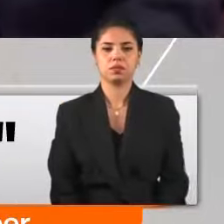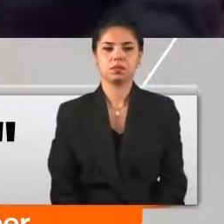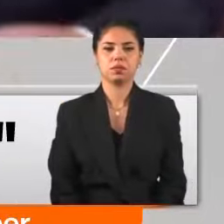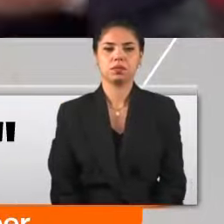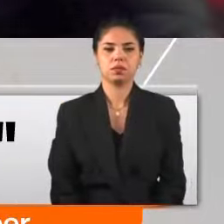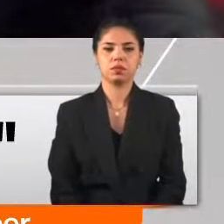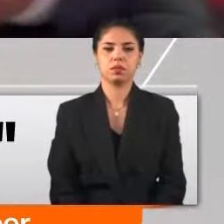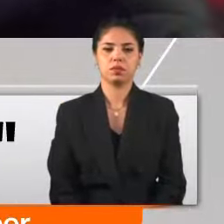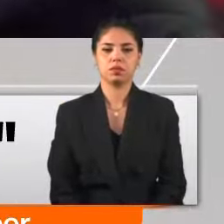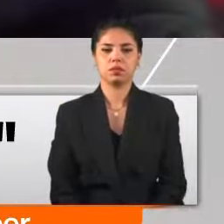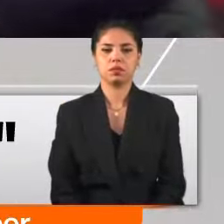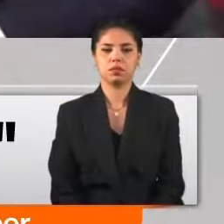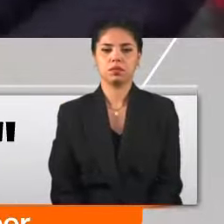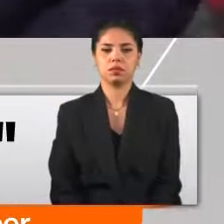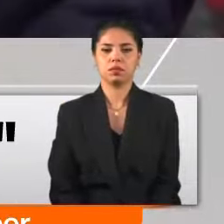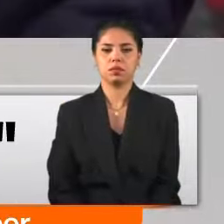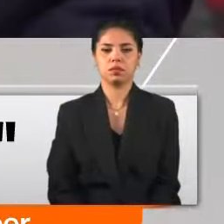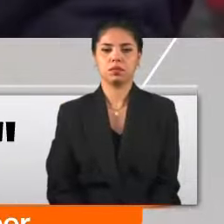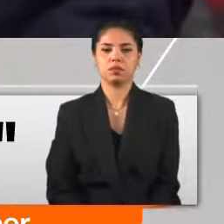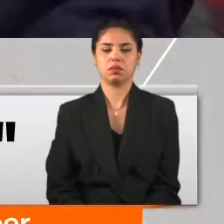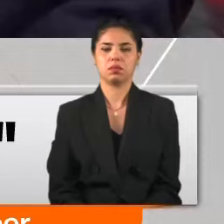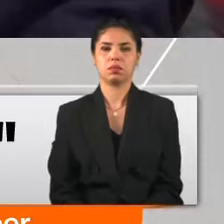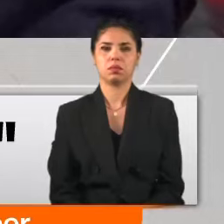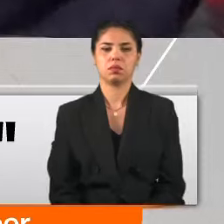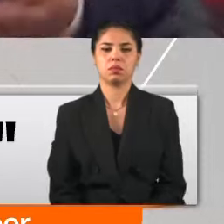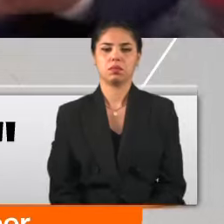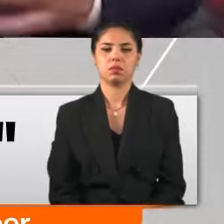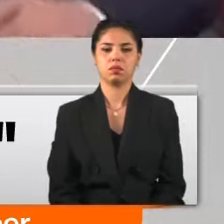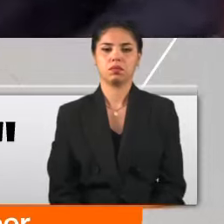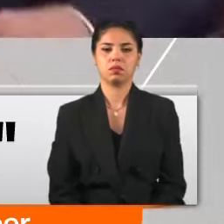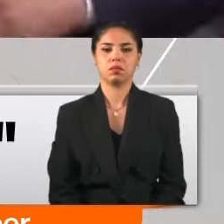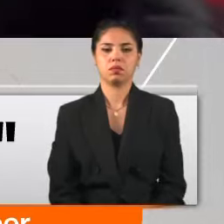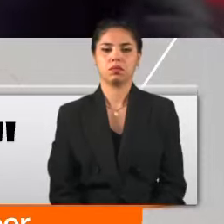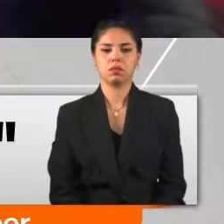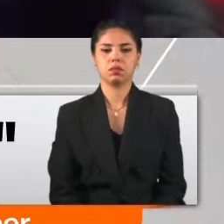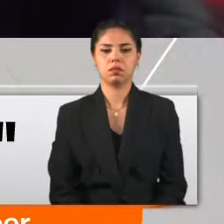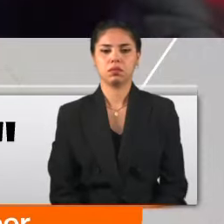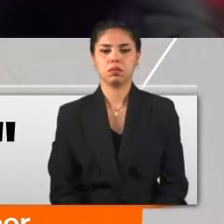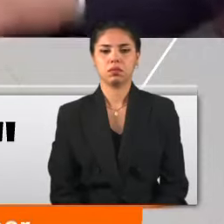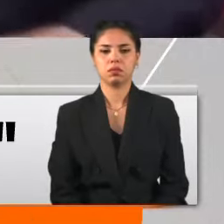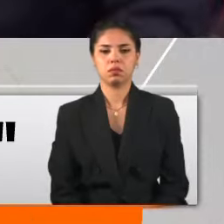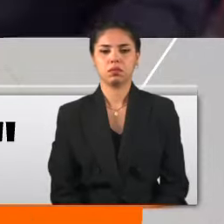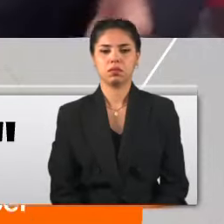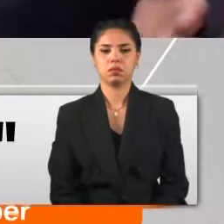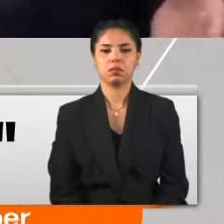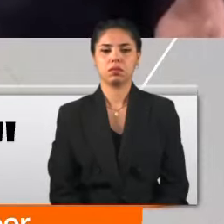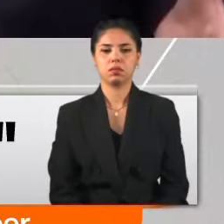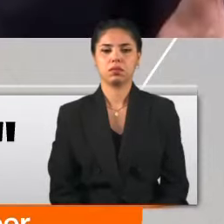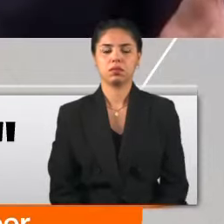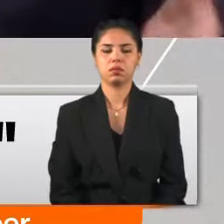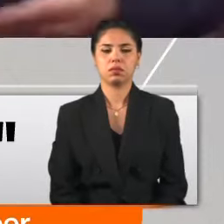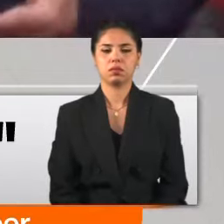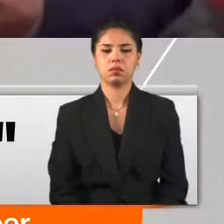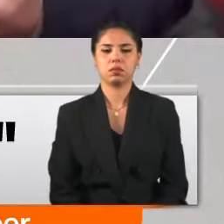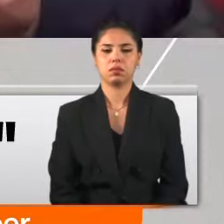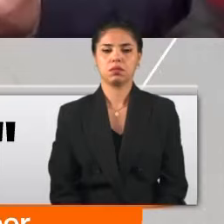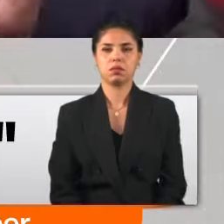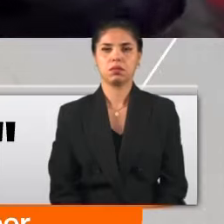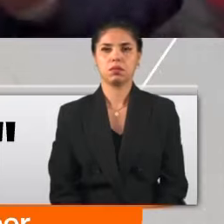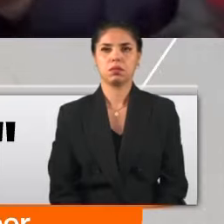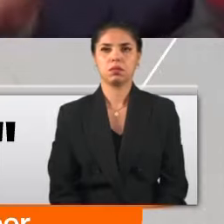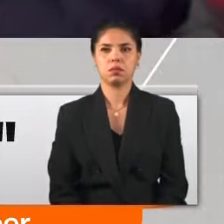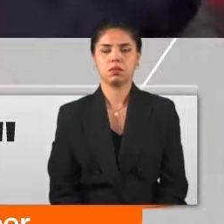varken, partinin yetkili organlarında bunu tartışmak varken, niçin böyle bir talep birdenbire patlıyor? Ben bunları biliyorum. Ama dediğim